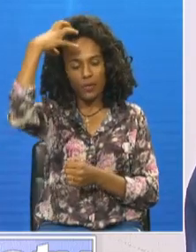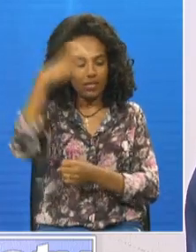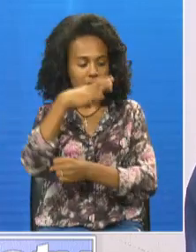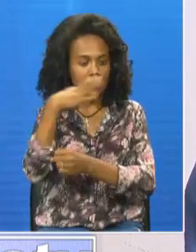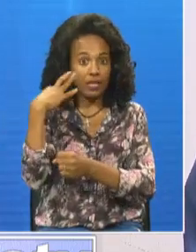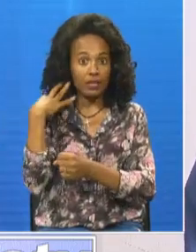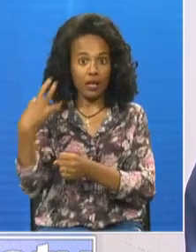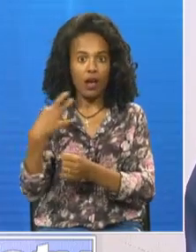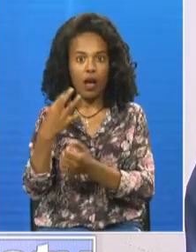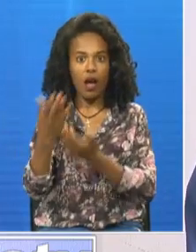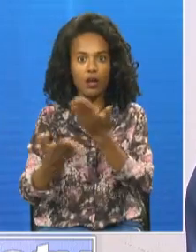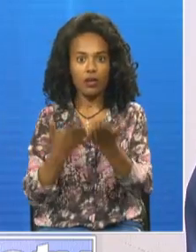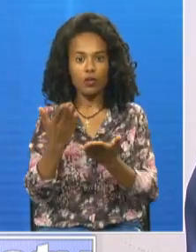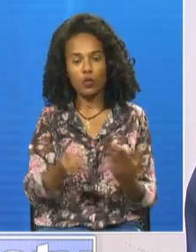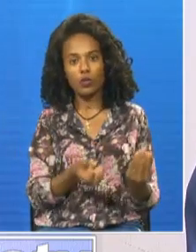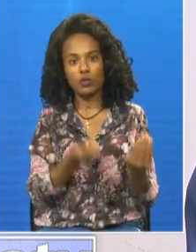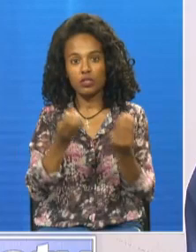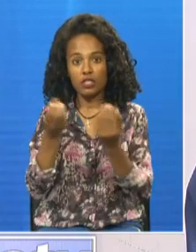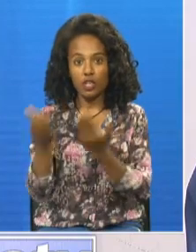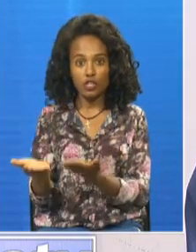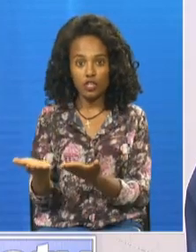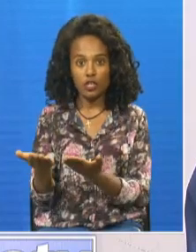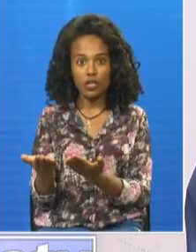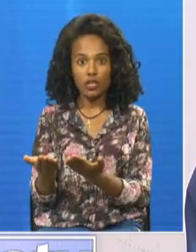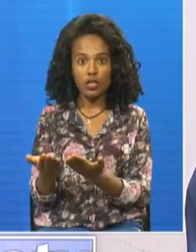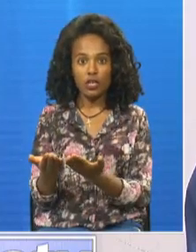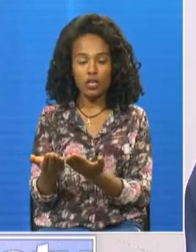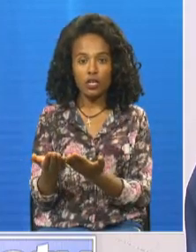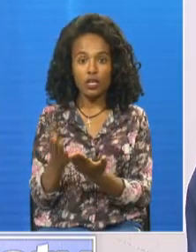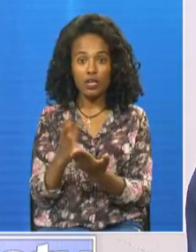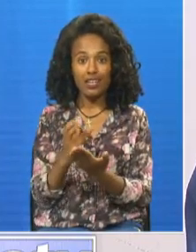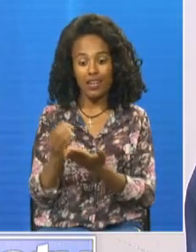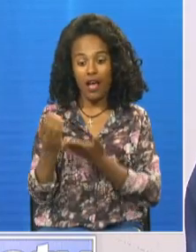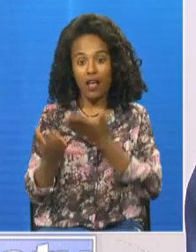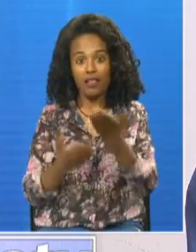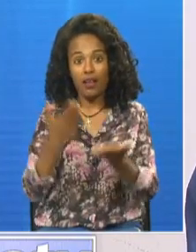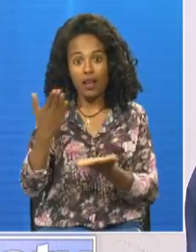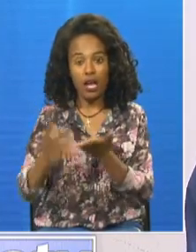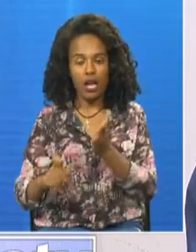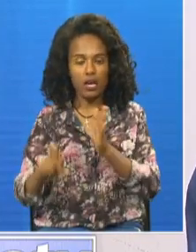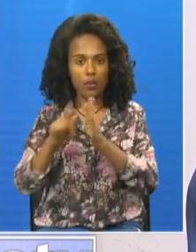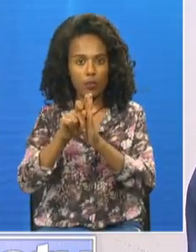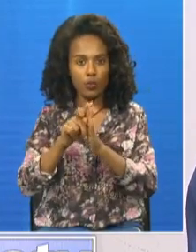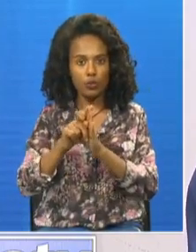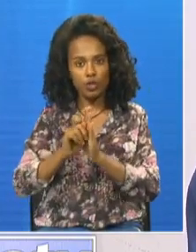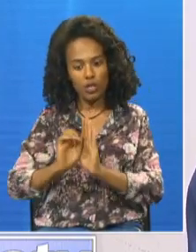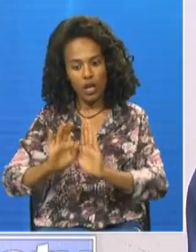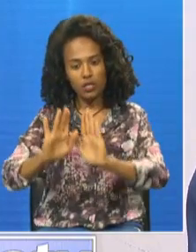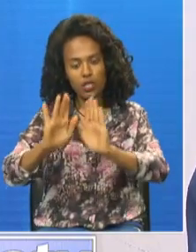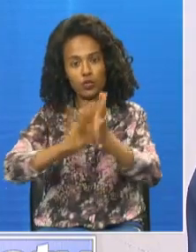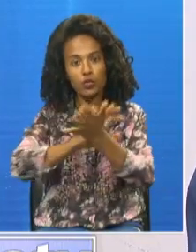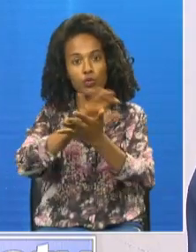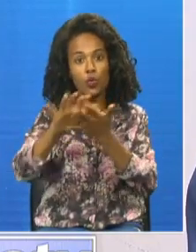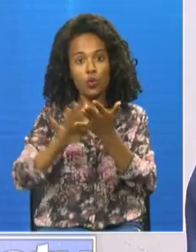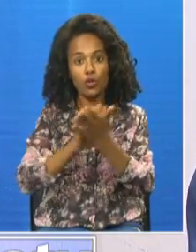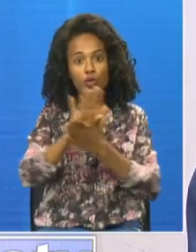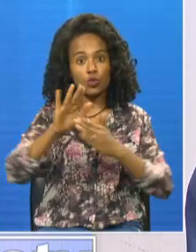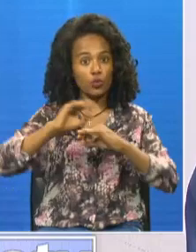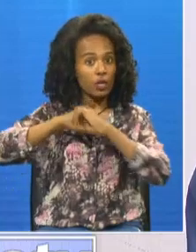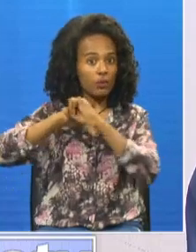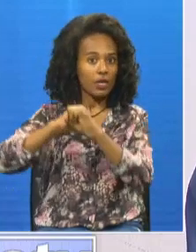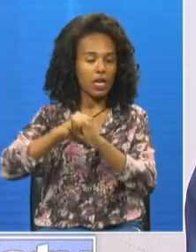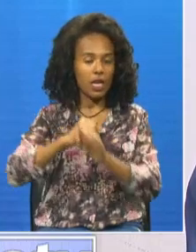በፊት ከመንግስት ጎን ለጎን የምገባ መርሃ ግብርን ይደግፉ የነበሩ ተቋማት አሁንም እንደቀጠሉ ናቸው። ፍቅር በጎ አድራጎት